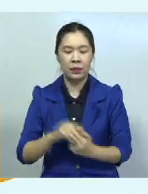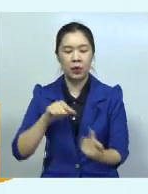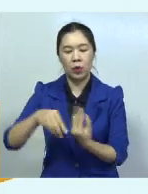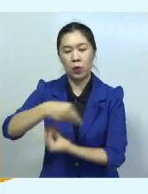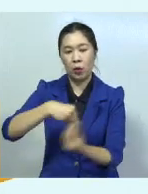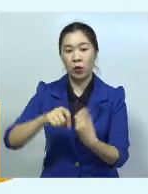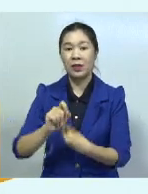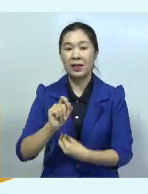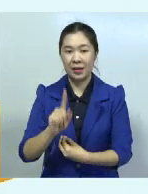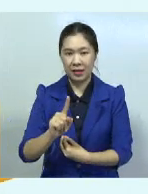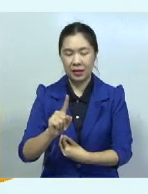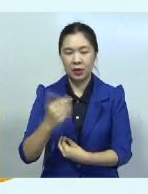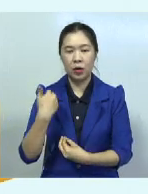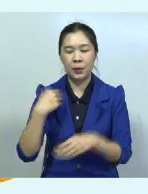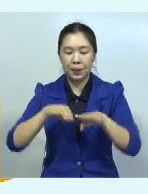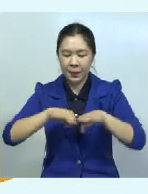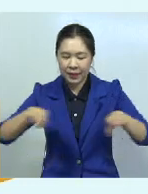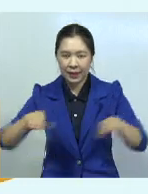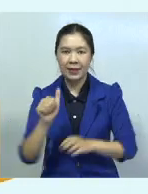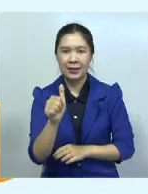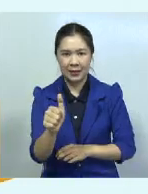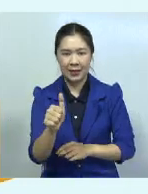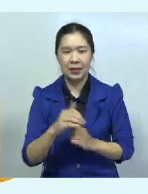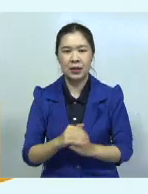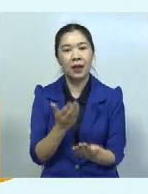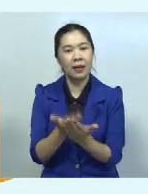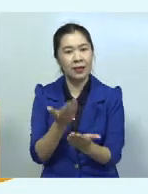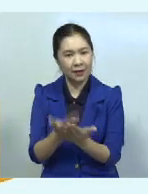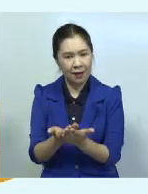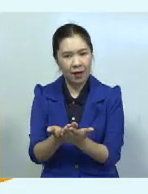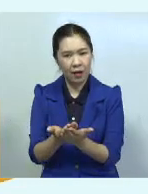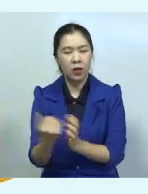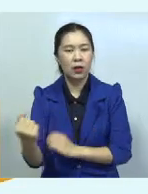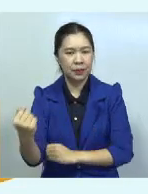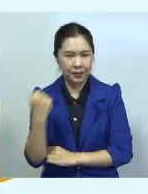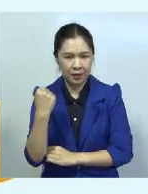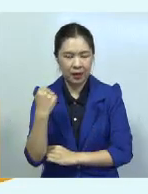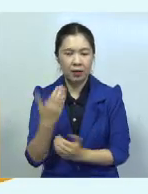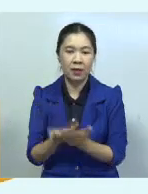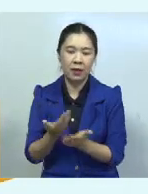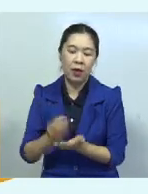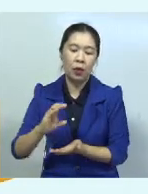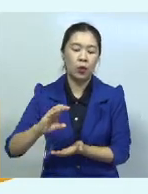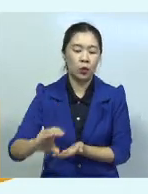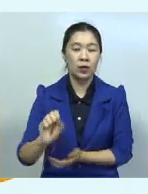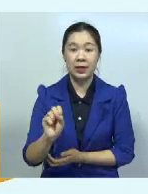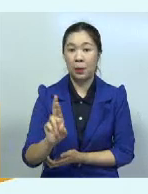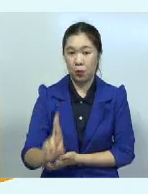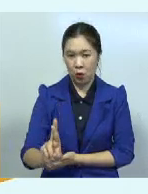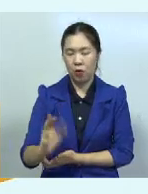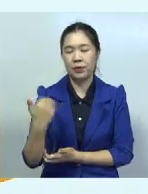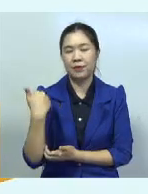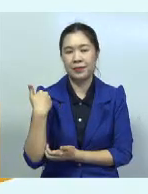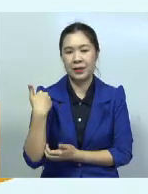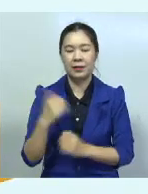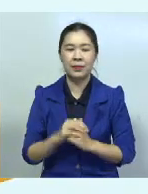ษฐกิจระดับมหภาคเนี่ยยังอยู่ในเกณฑ์ที่ดีค่ะการเงินการคลังก็ยังเข้มแข็งเงินทุนสำรองก็อยู่ในระดับสู